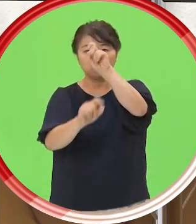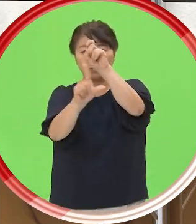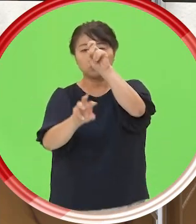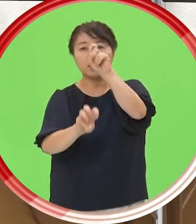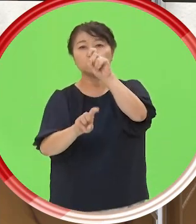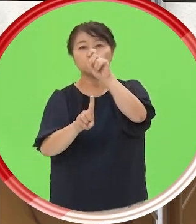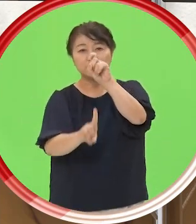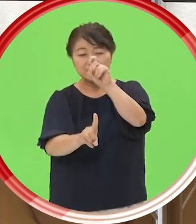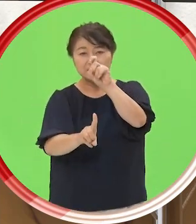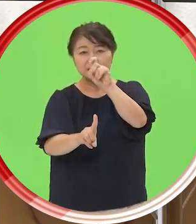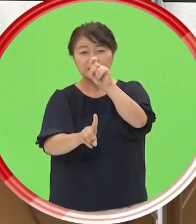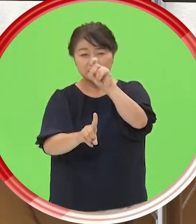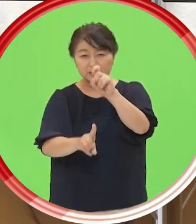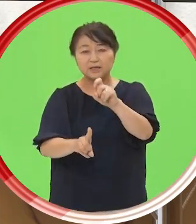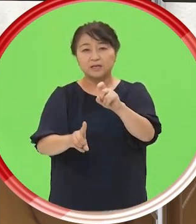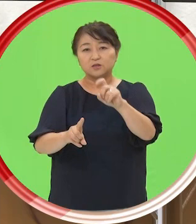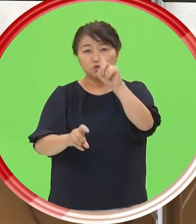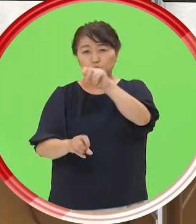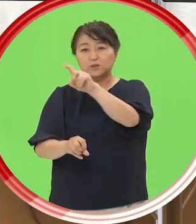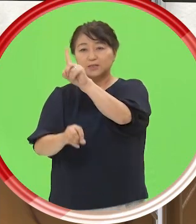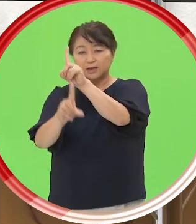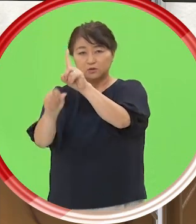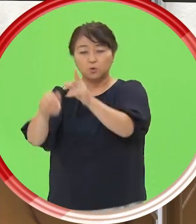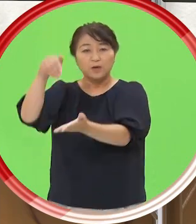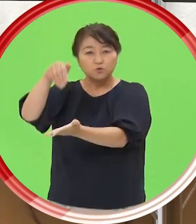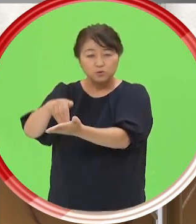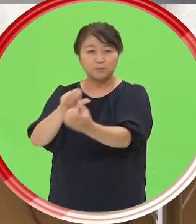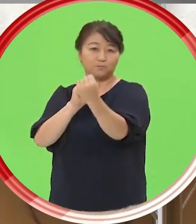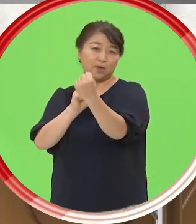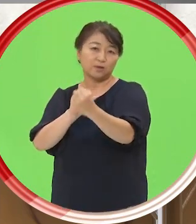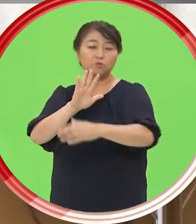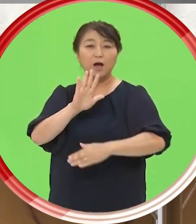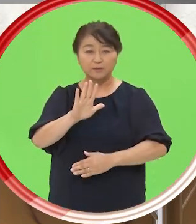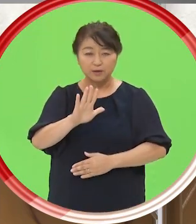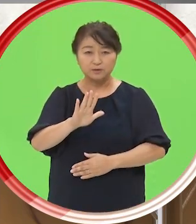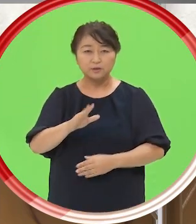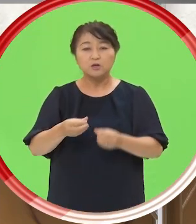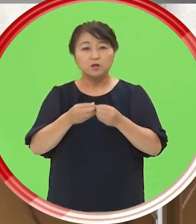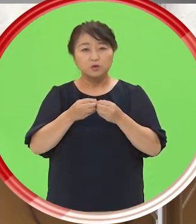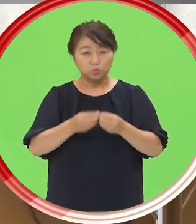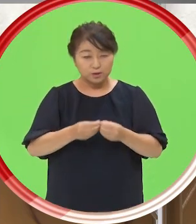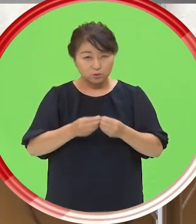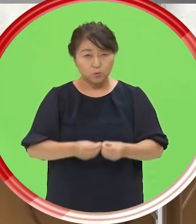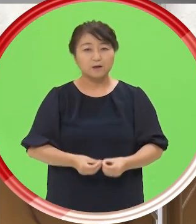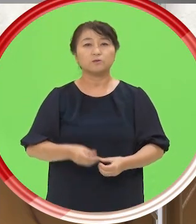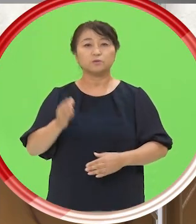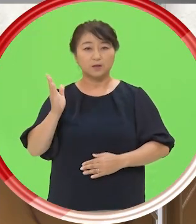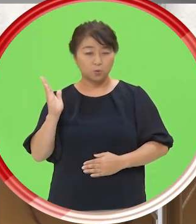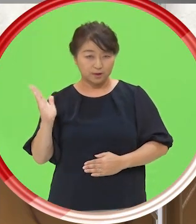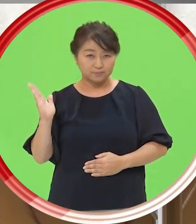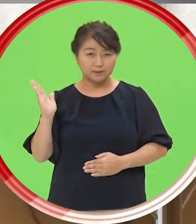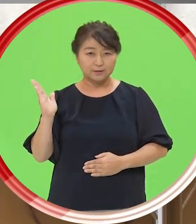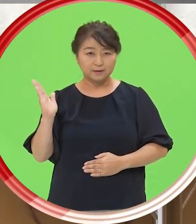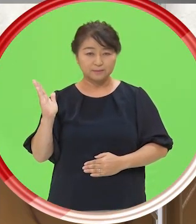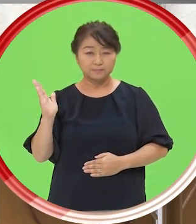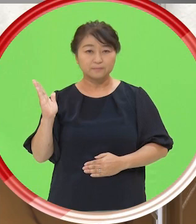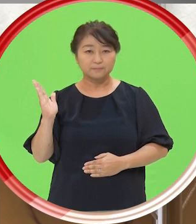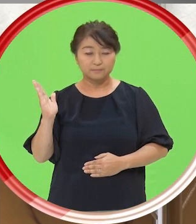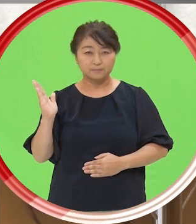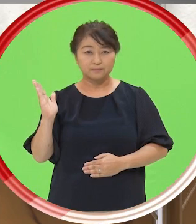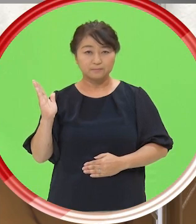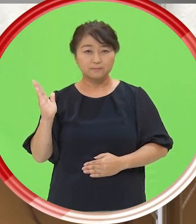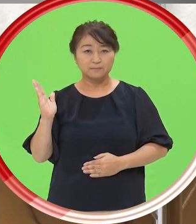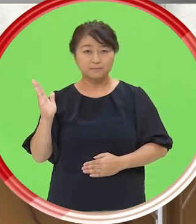日まで。11月下旬に面接審査があります。詳しくは広島メッセンジャーで検索するか、こちら